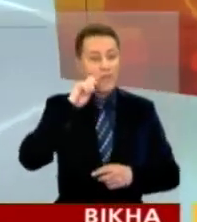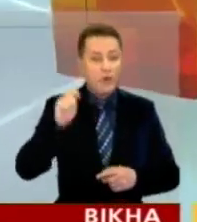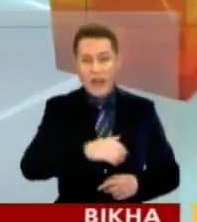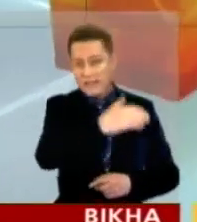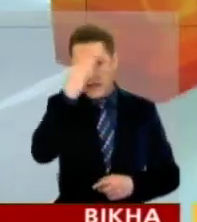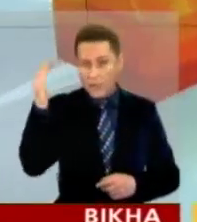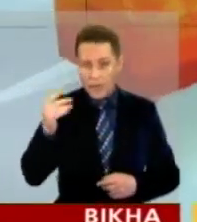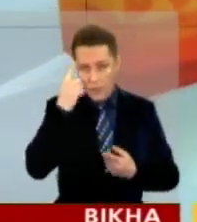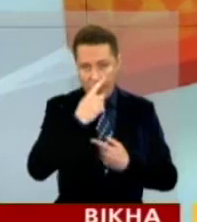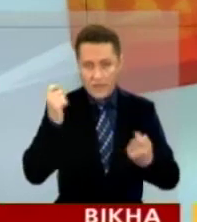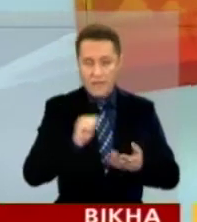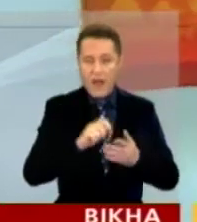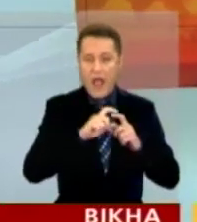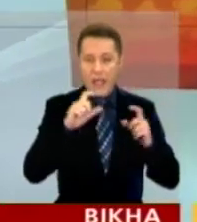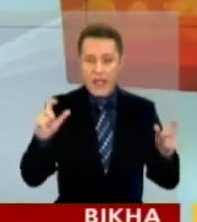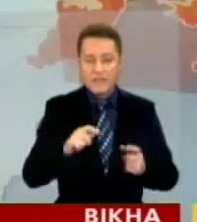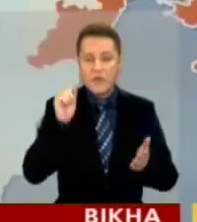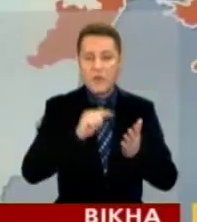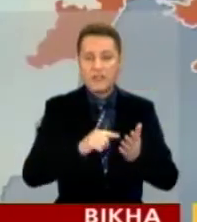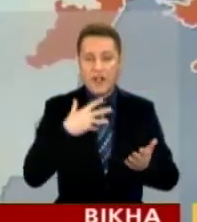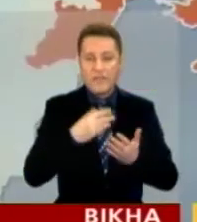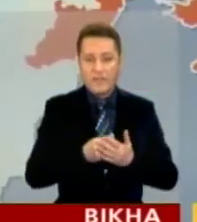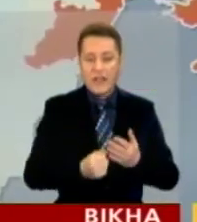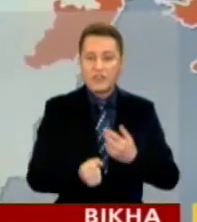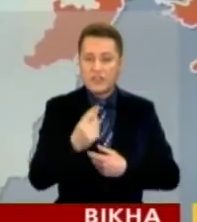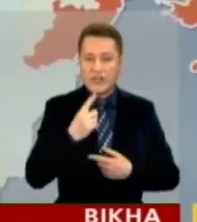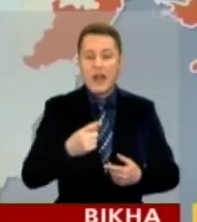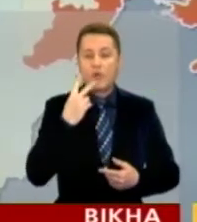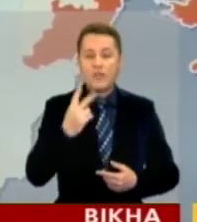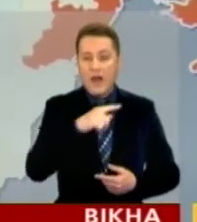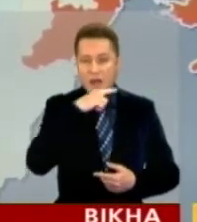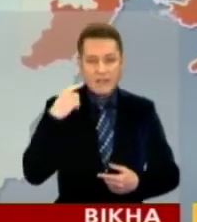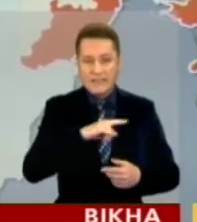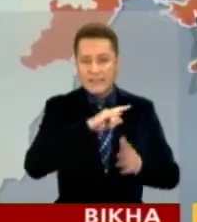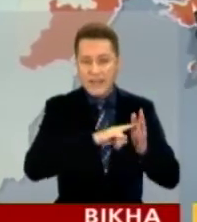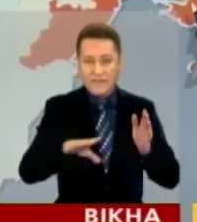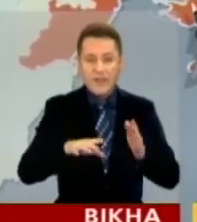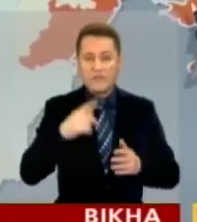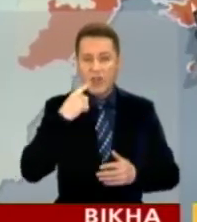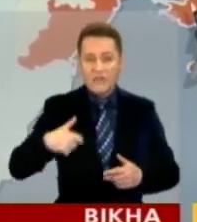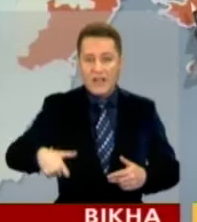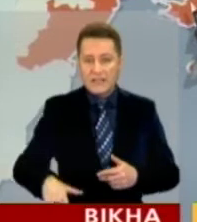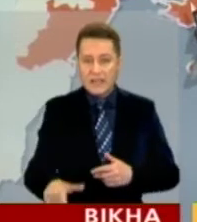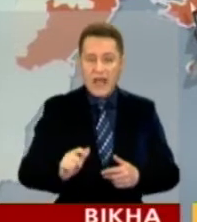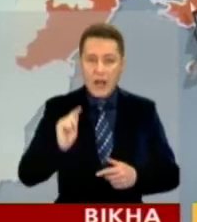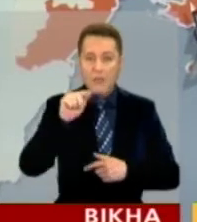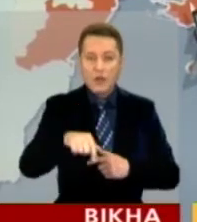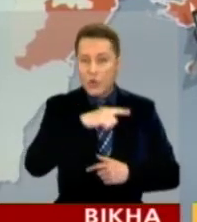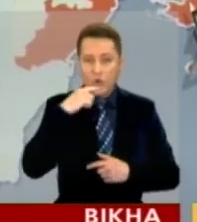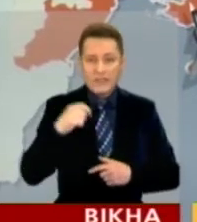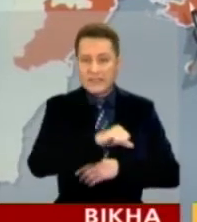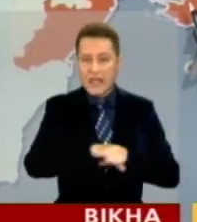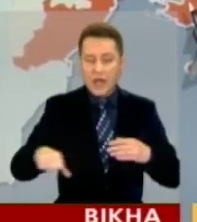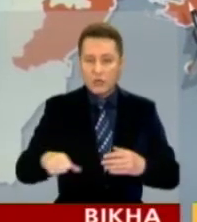агентство «ЄКрим», посилаючись на власні джерела. Два російські винищувачі злетіли в Краснодарі, перетнули російський кордон і